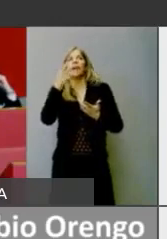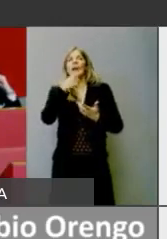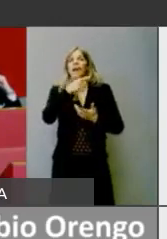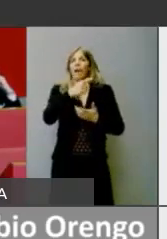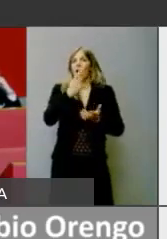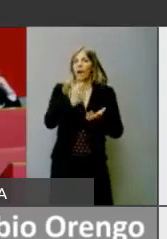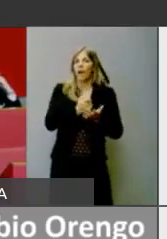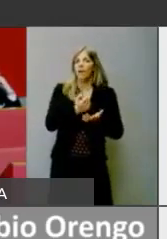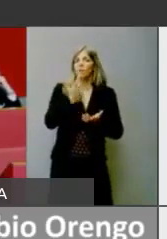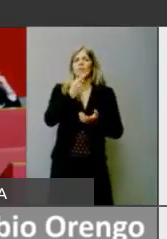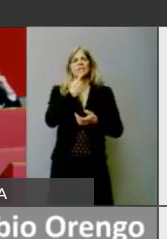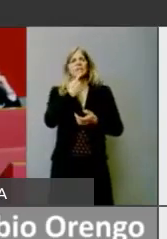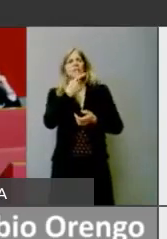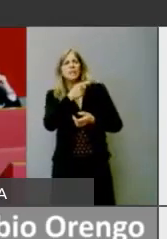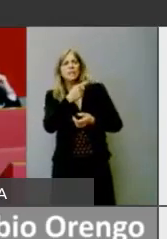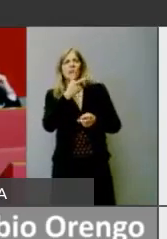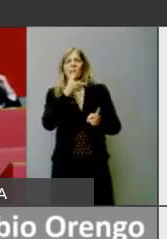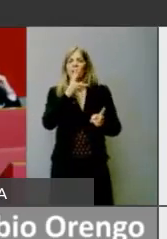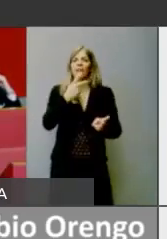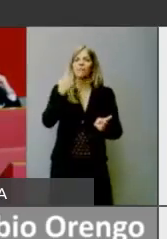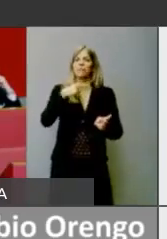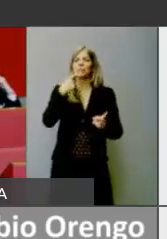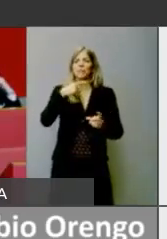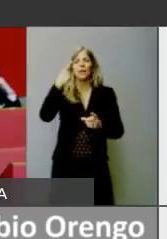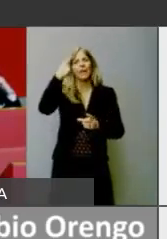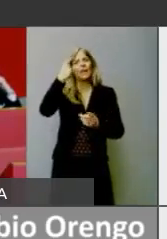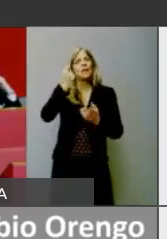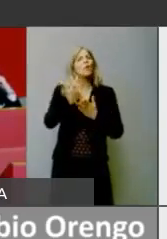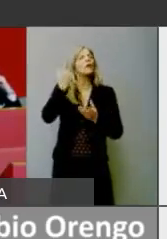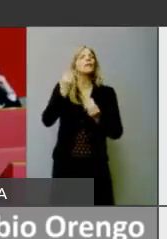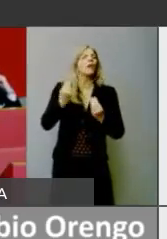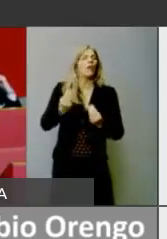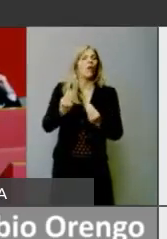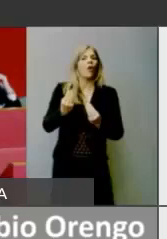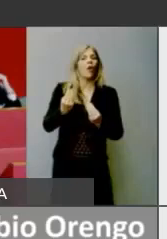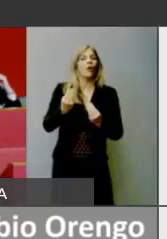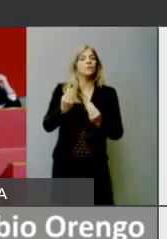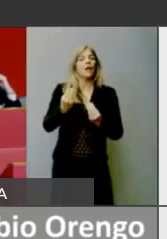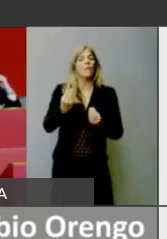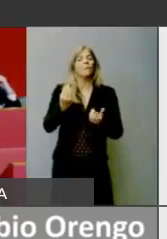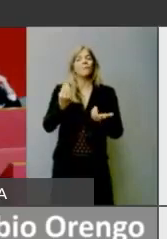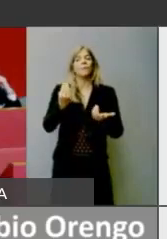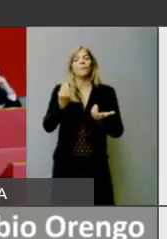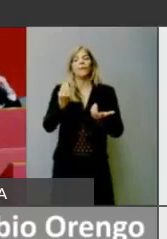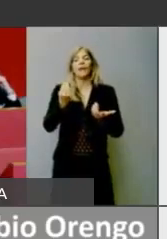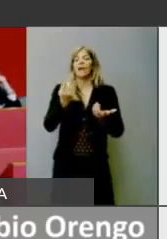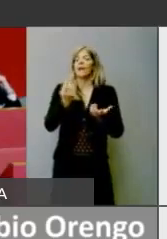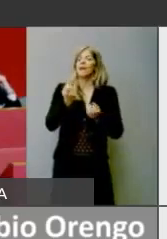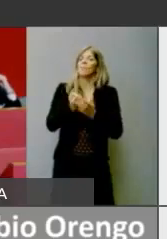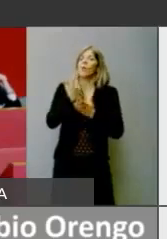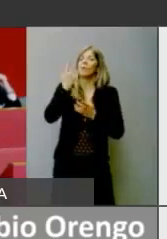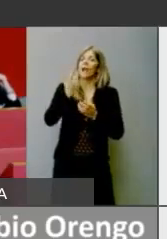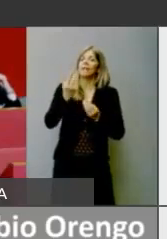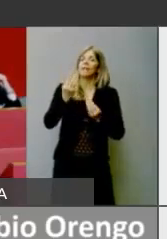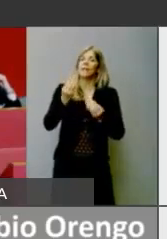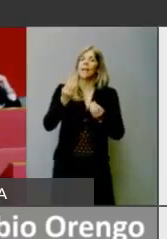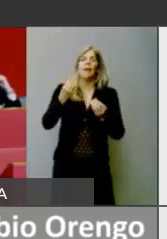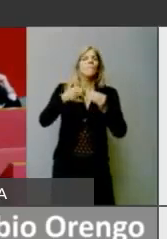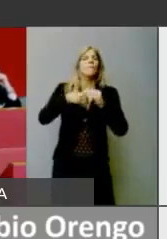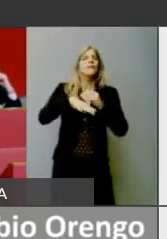più la cultura della disponibilità nei confronti dei soggetti che hanno